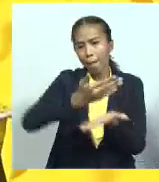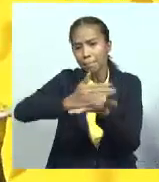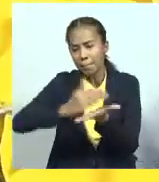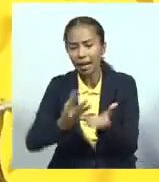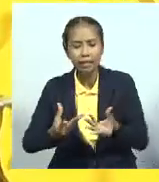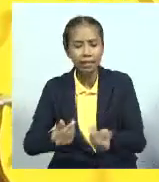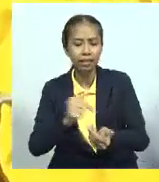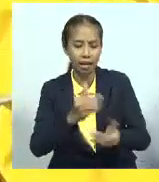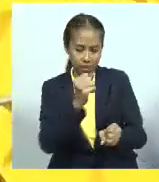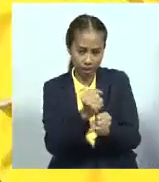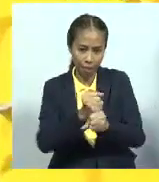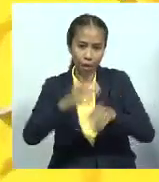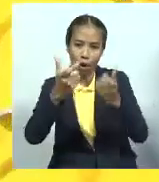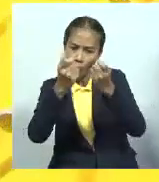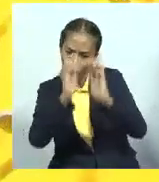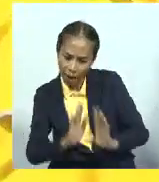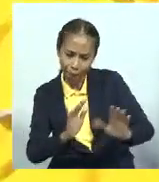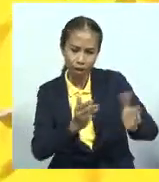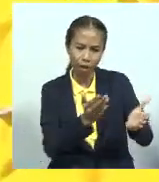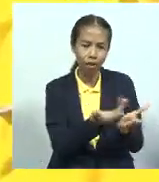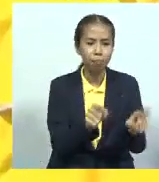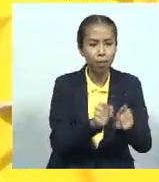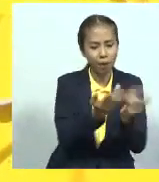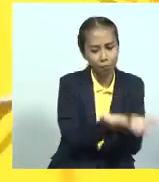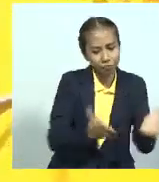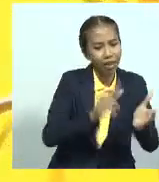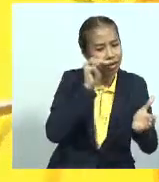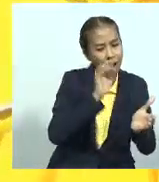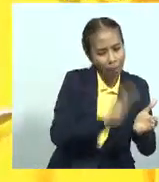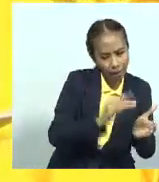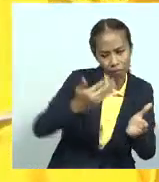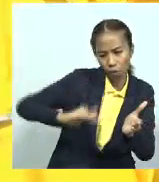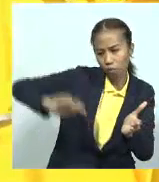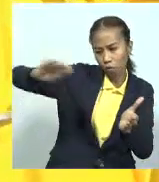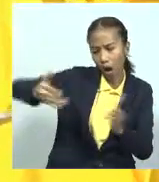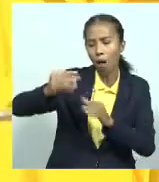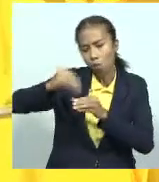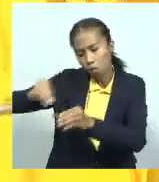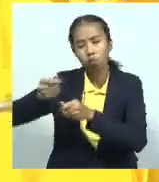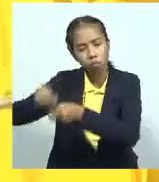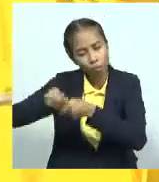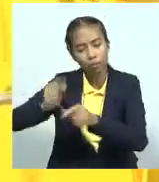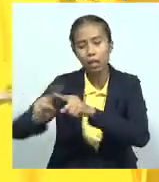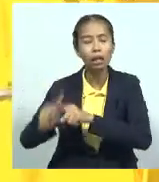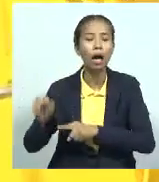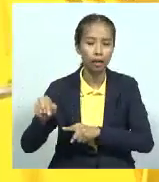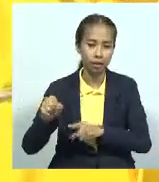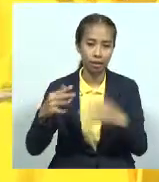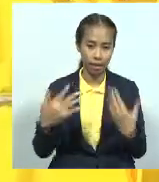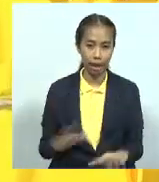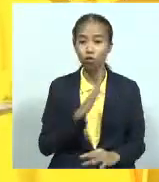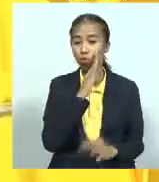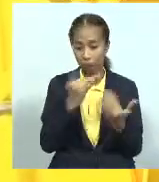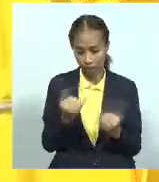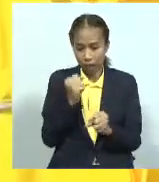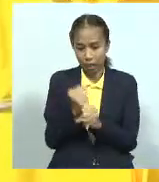กเนี่ยที่เราออกแบบกันไว้เราก็เชื่อว่าถ้ารูปแบบนี้กระจายตัวไปทั้ง3จังหวัดเนี่ยนะครับผลกระทบที่เ